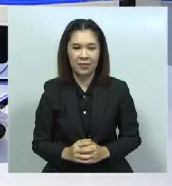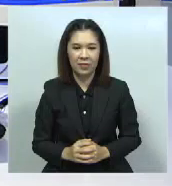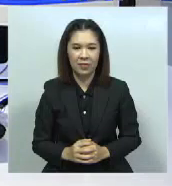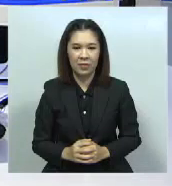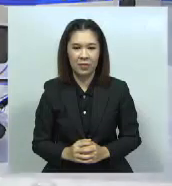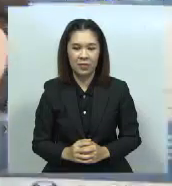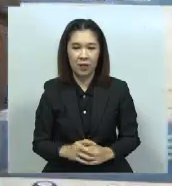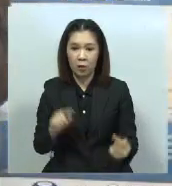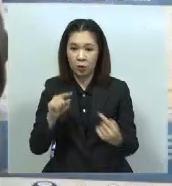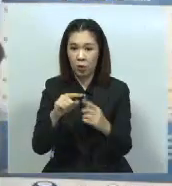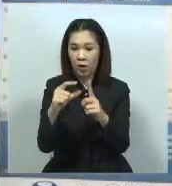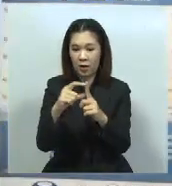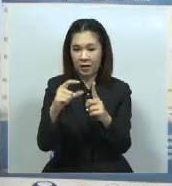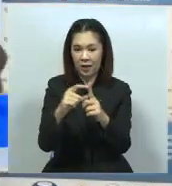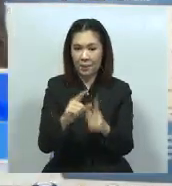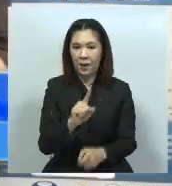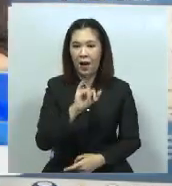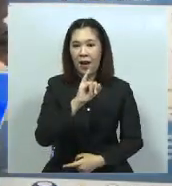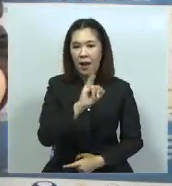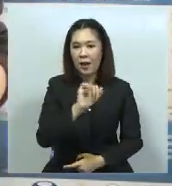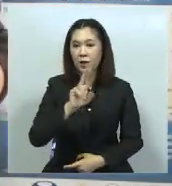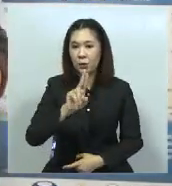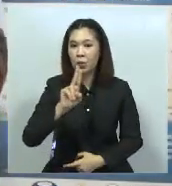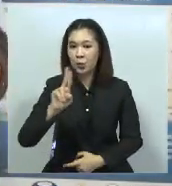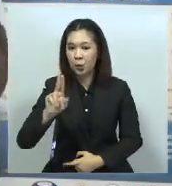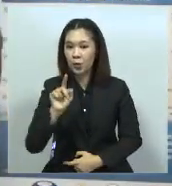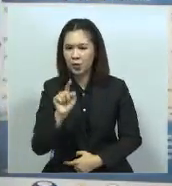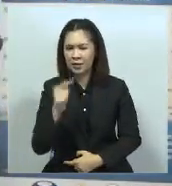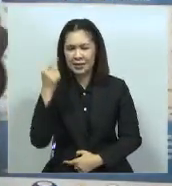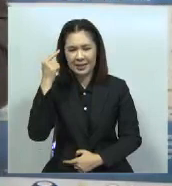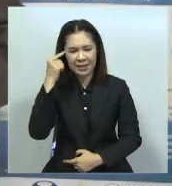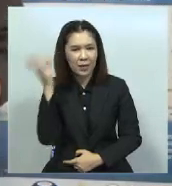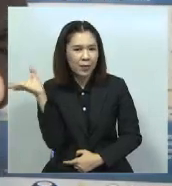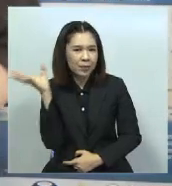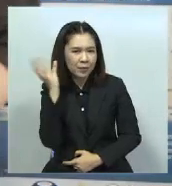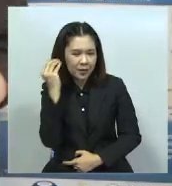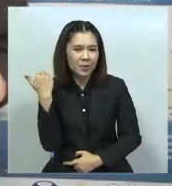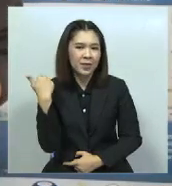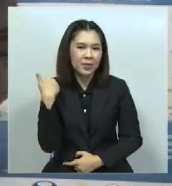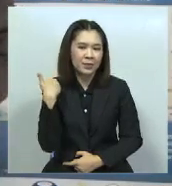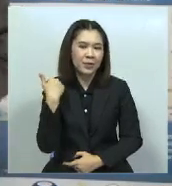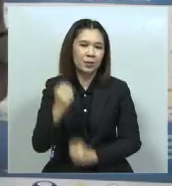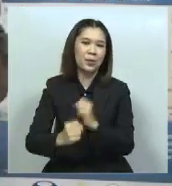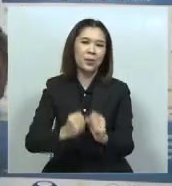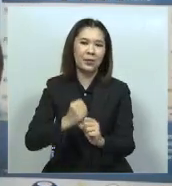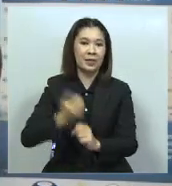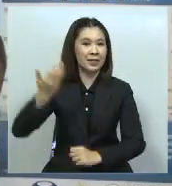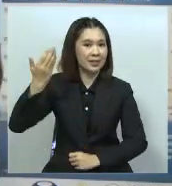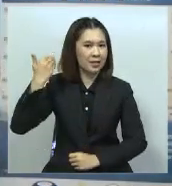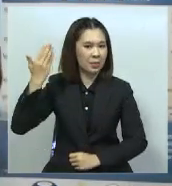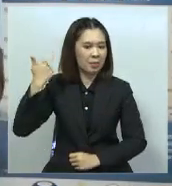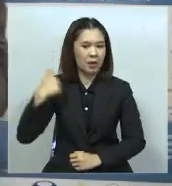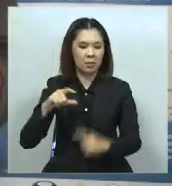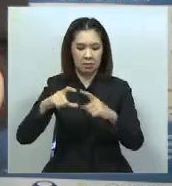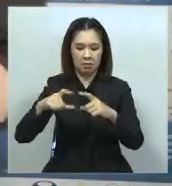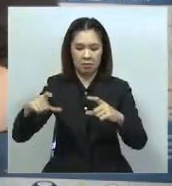ครับถ้าพูดถึงคำว่า IUU นะครับเชื่อว่าคุณผู้ชมคงคุ้นหูคำนี้มาตลอดช่วงหลายปีที่ผ่านมานะครับเราโดนใบเตือ